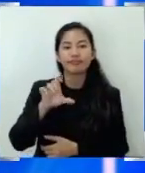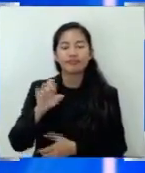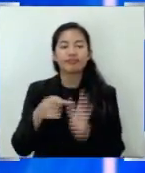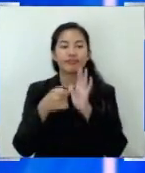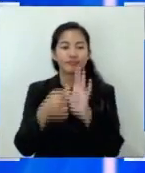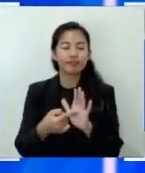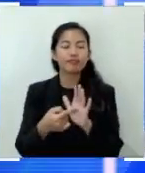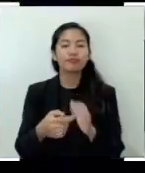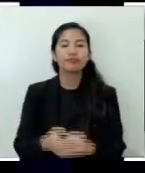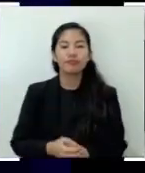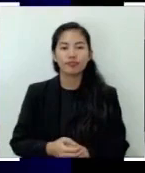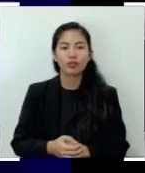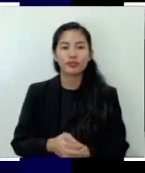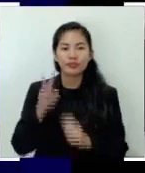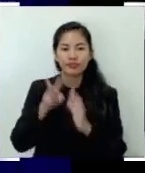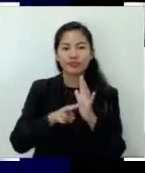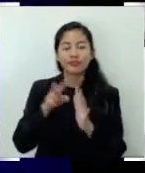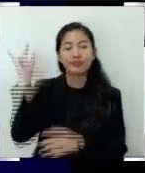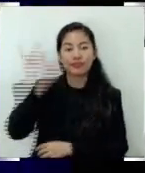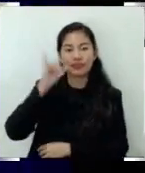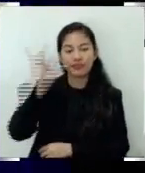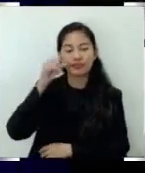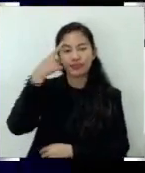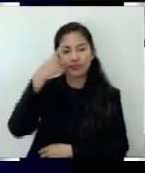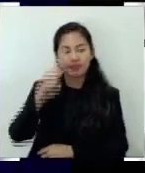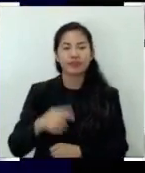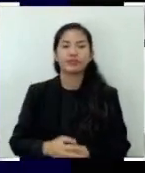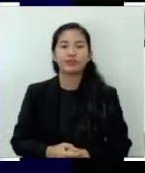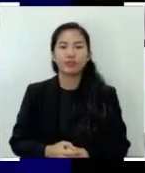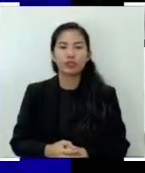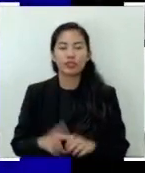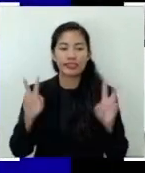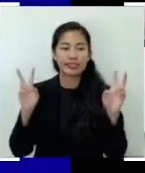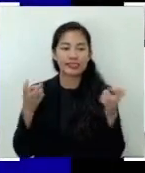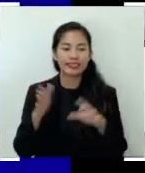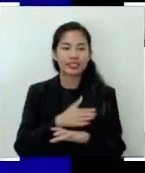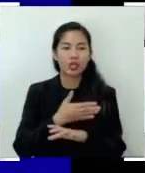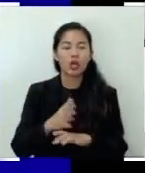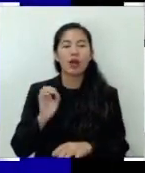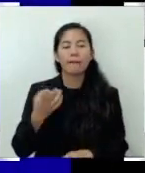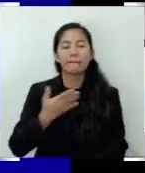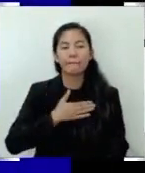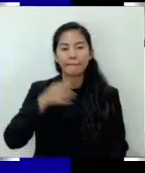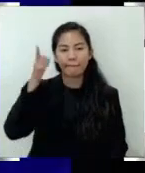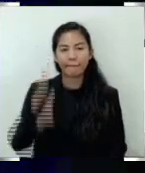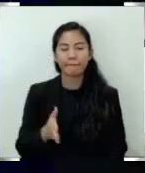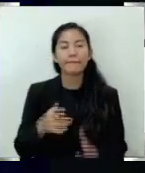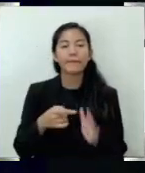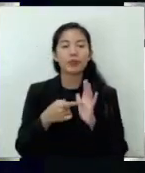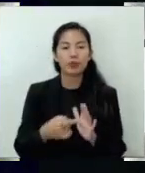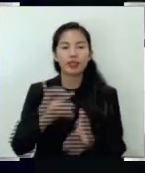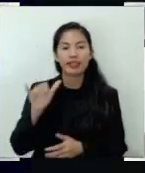kanyang Instagram account para sa kanyang latest release na Oh My God na ilalabas sa January 12. Sa kanyang caption,